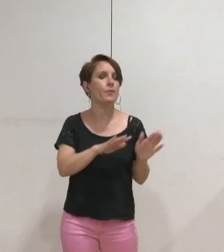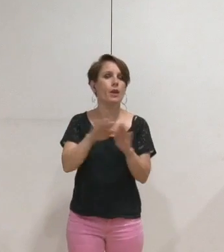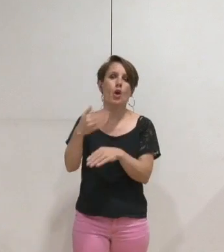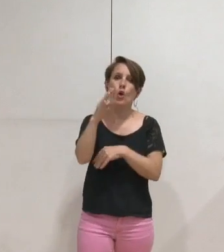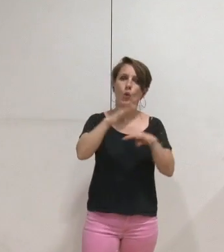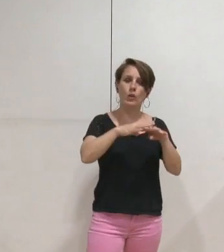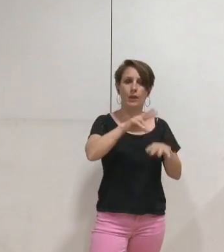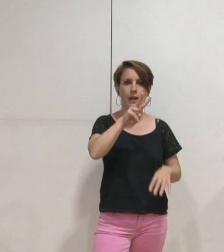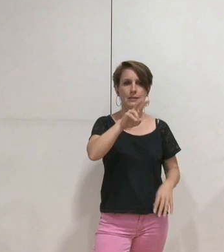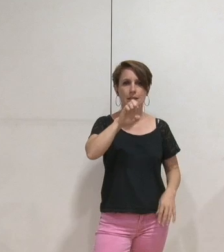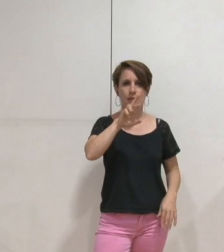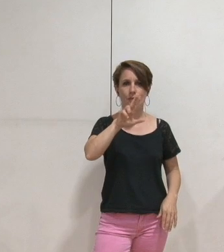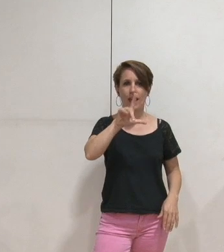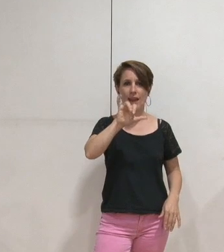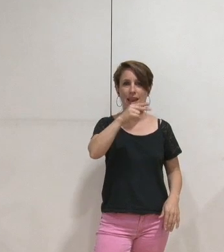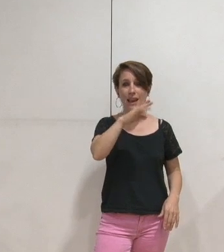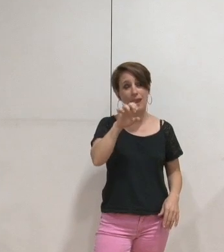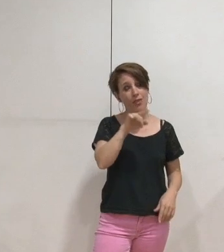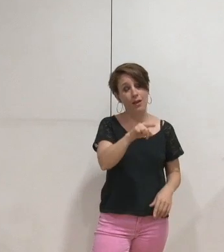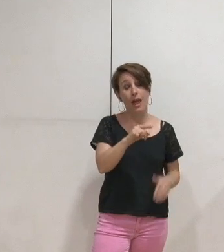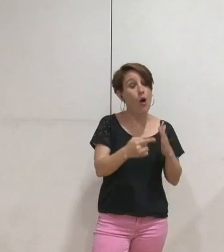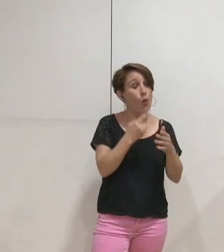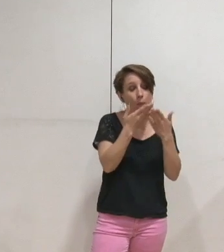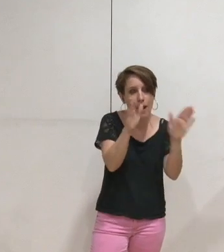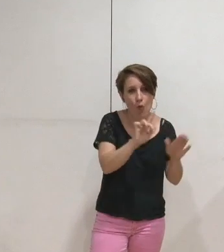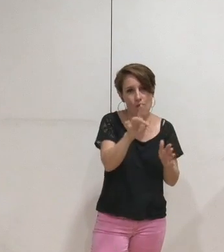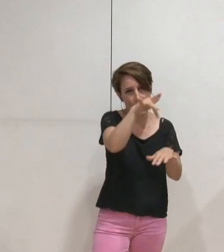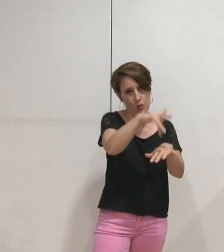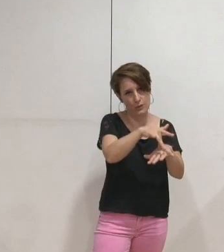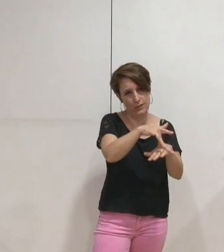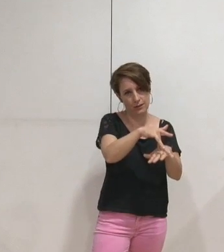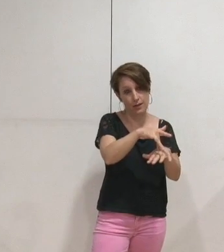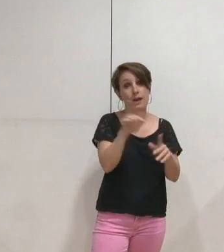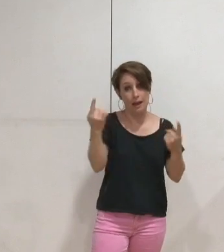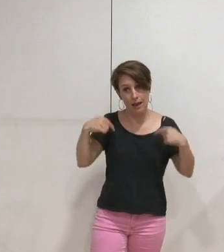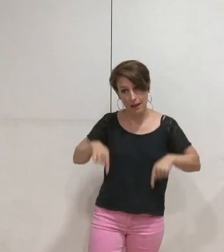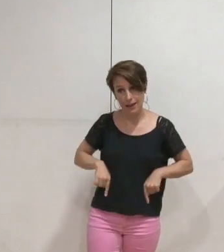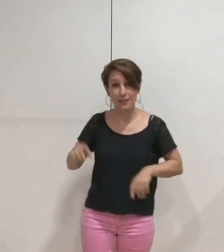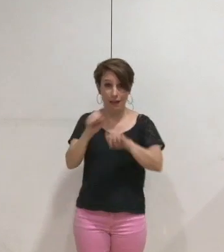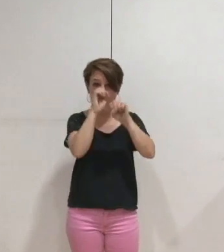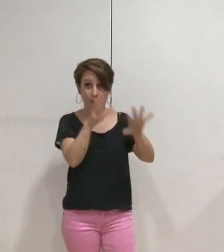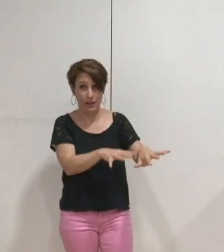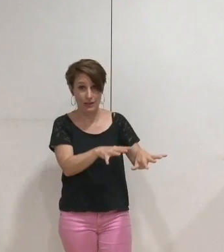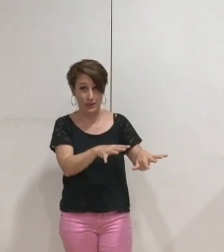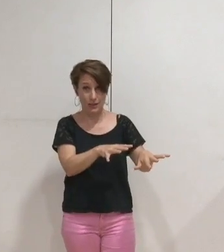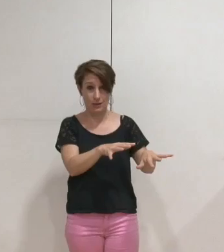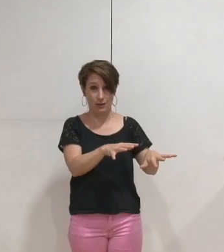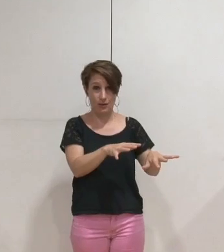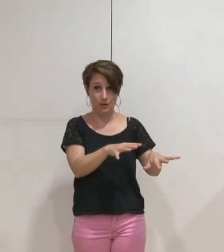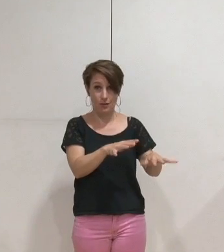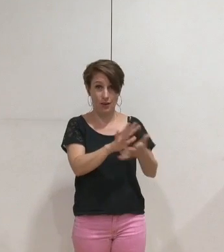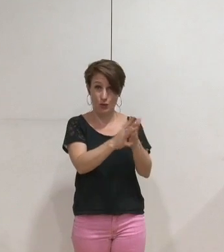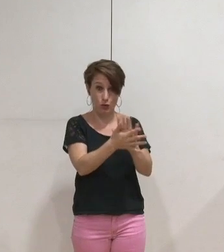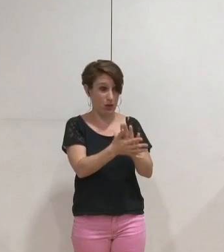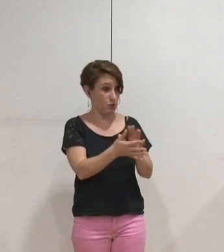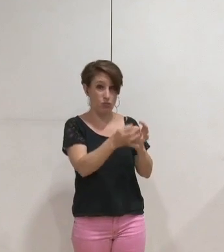n'avons pas rouvert le site de Verlin le site de Verlen l'État s'était désengagé avec l'association qui opérait et avait laissé le site en l'état nous avons remis